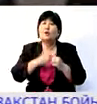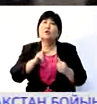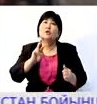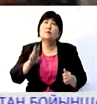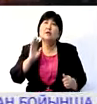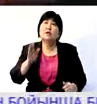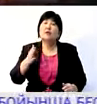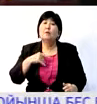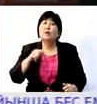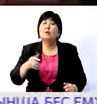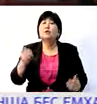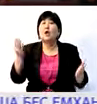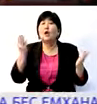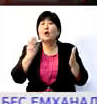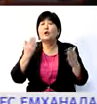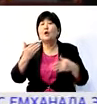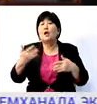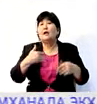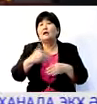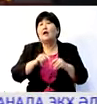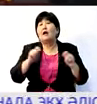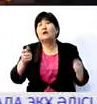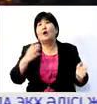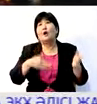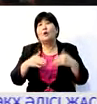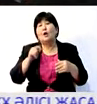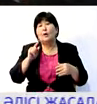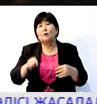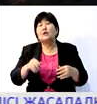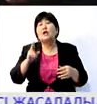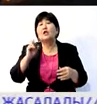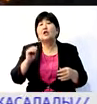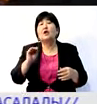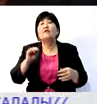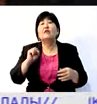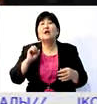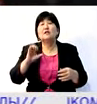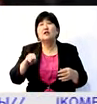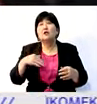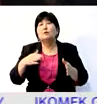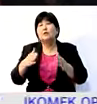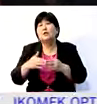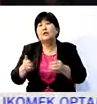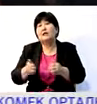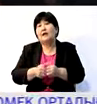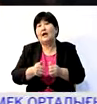тұрамын. Мен осы Киноплекстің ашылғанына өте қуаныштымын. Өйткені Киноплекс біздің дәл үйіміздің қасында.